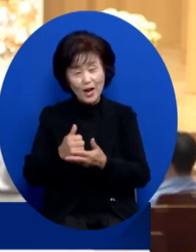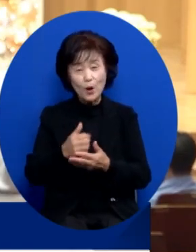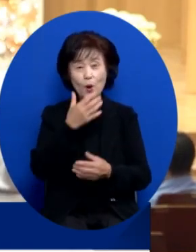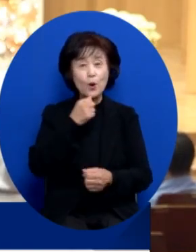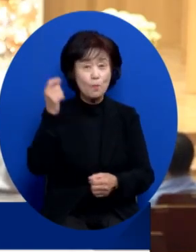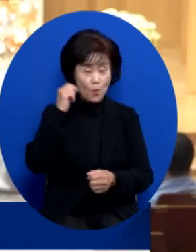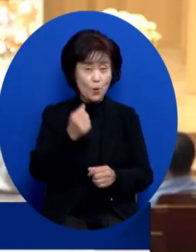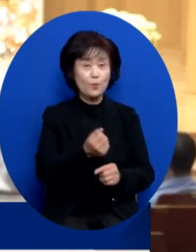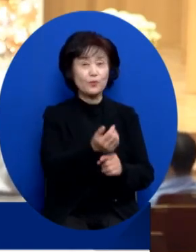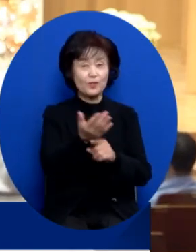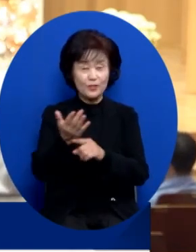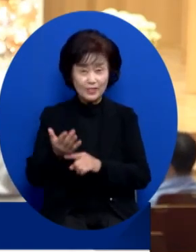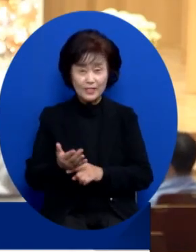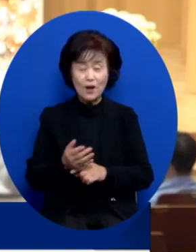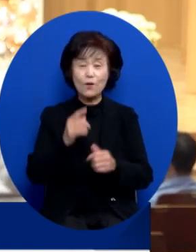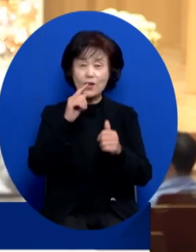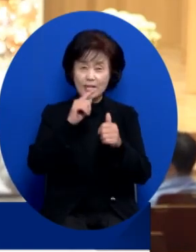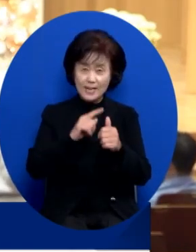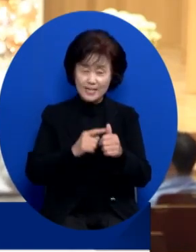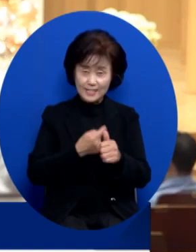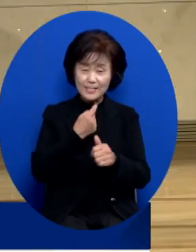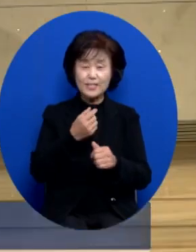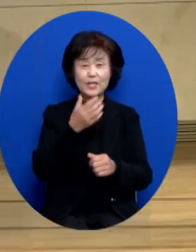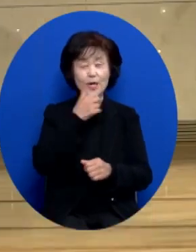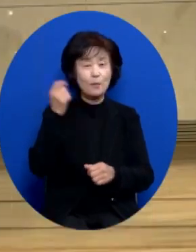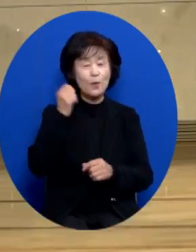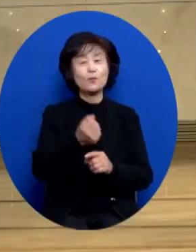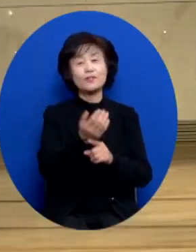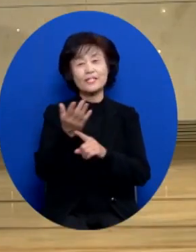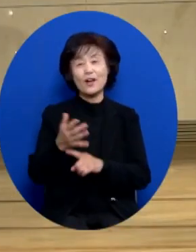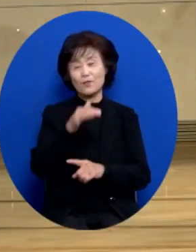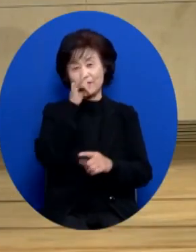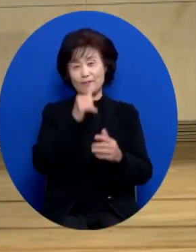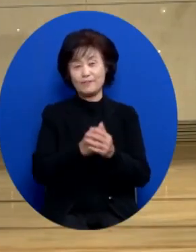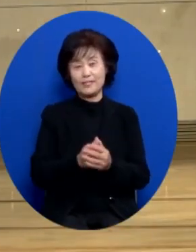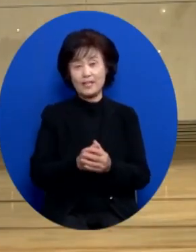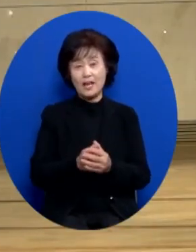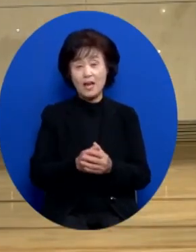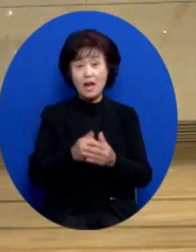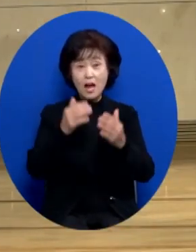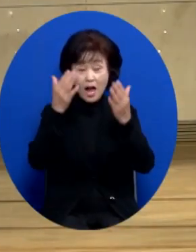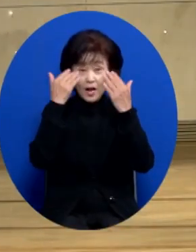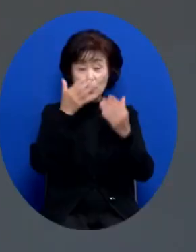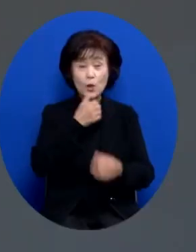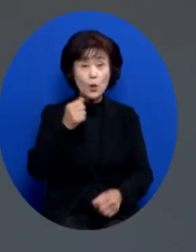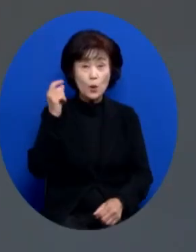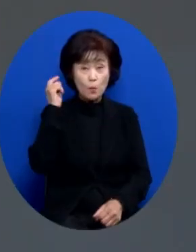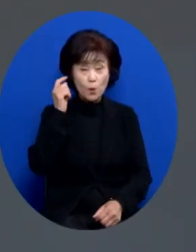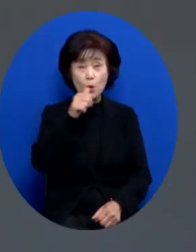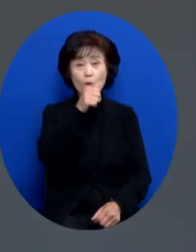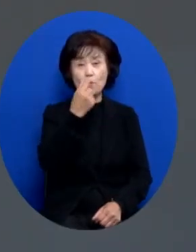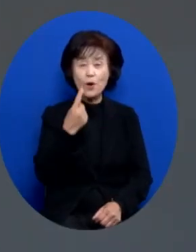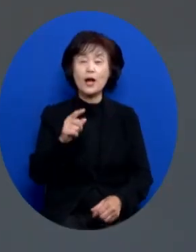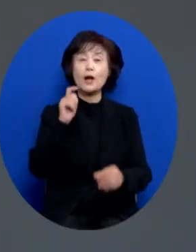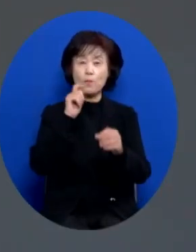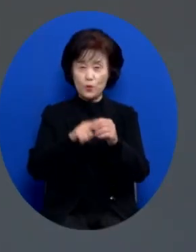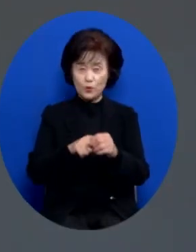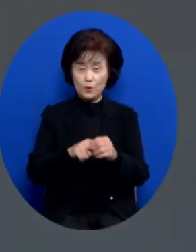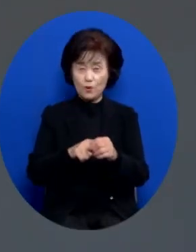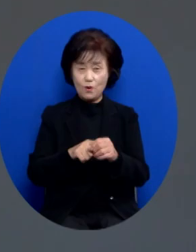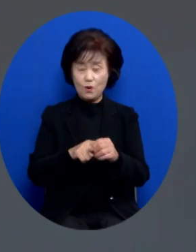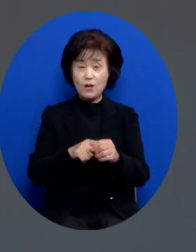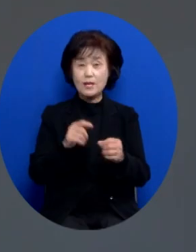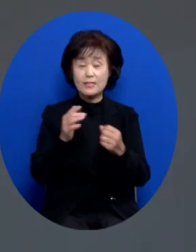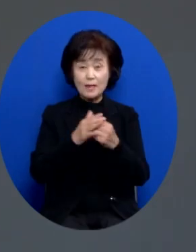형태의 공연을 매년 잘 치르고 있습니다. 캠퍼스 복음화가 목적인 만큼 기도로 축제를 시작하고 학생들에게